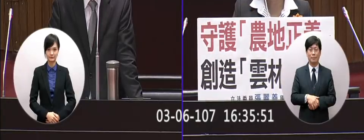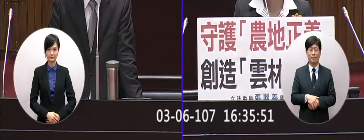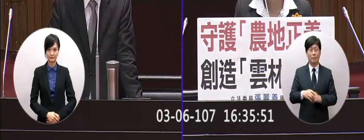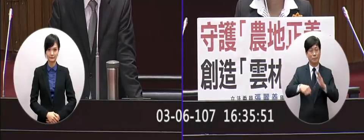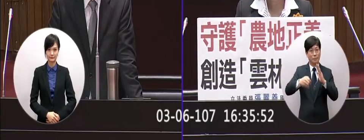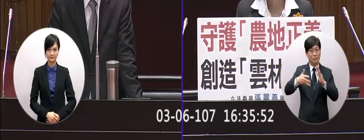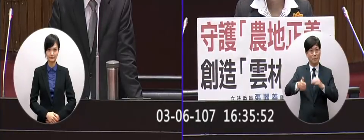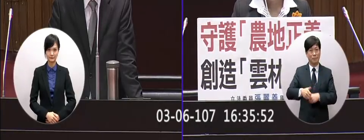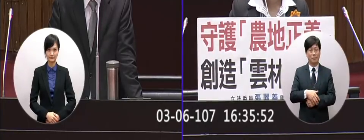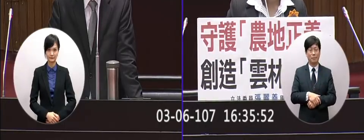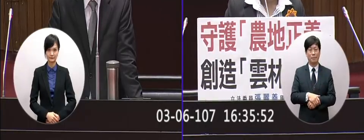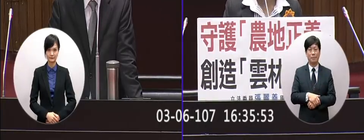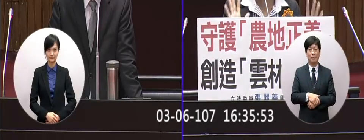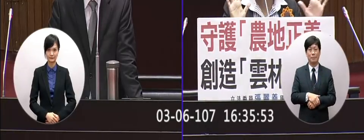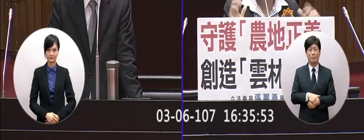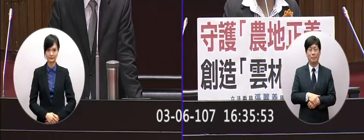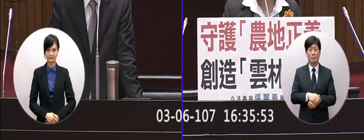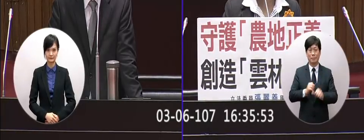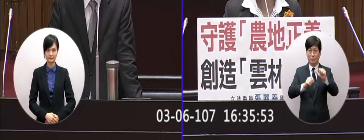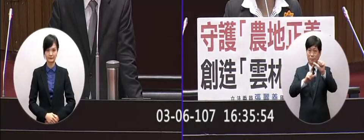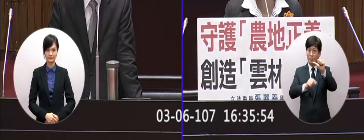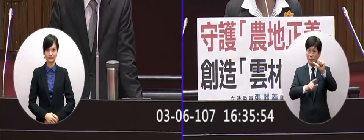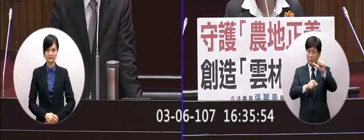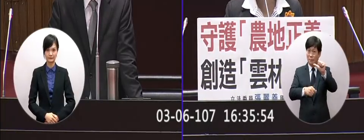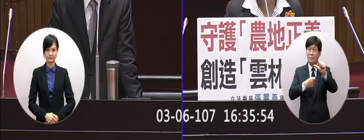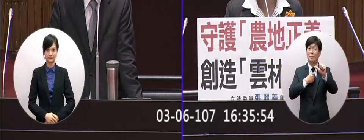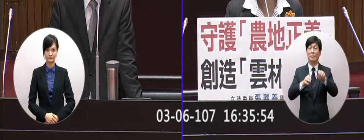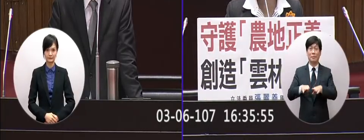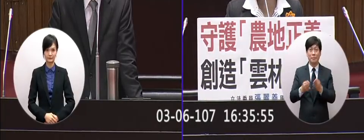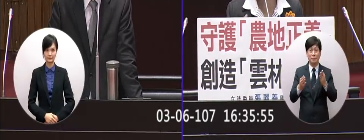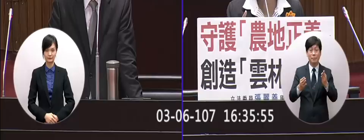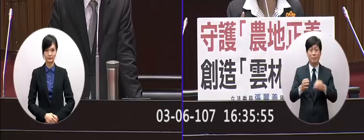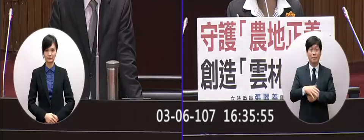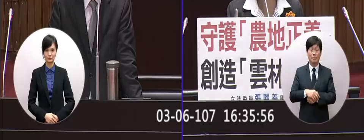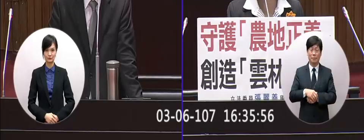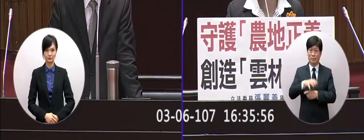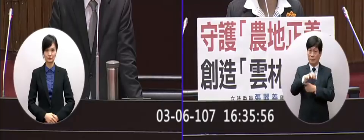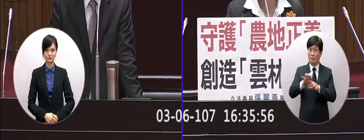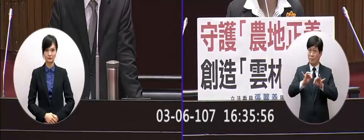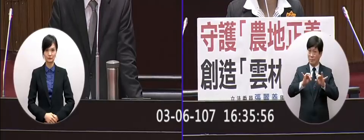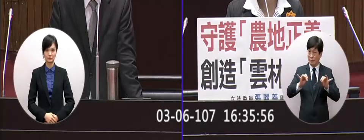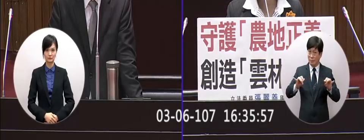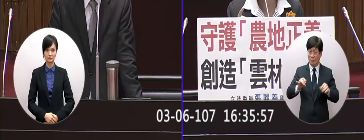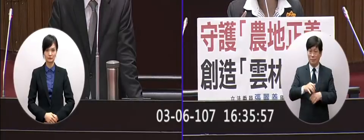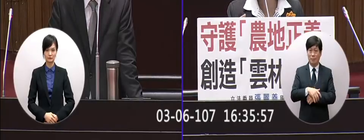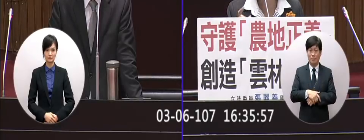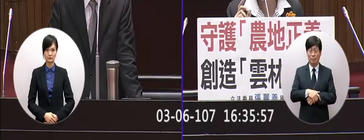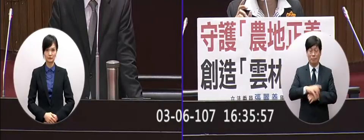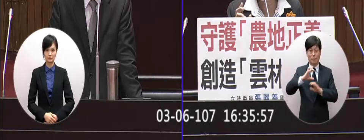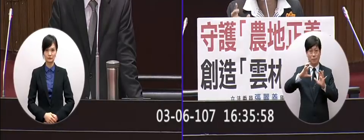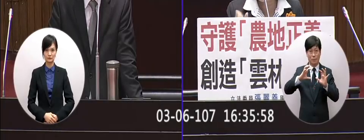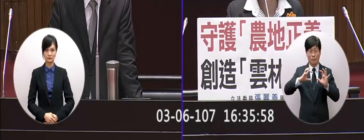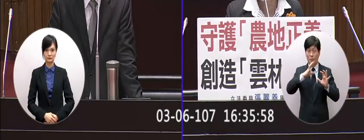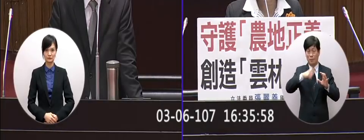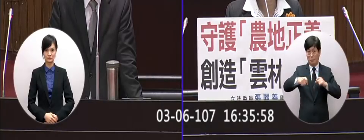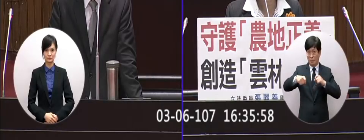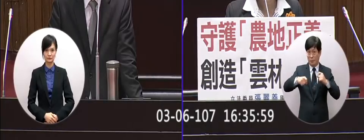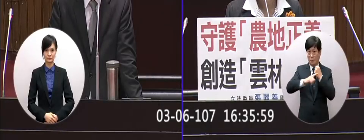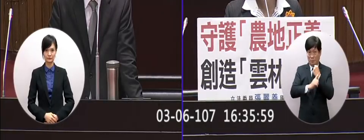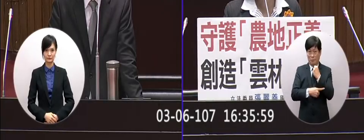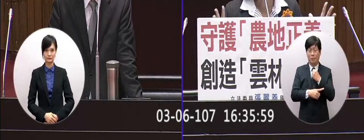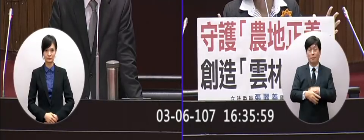好，院长，五月份要开始整个农地的哦国土的计划